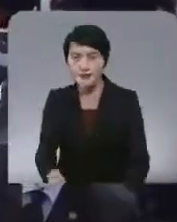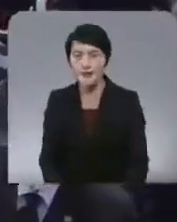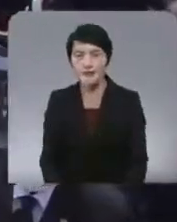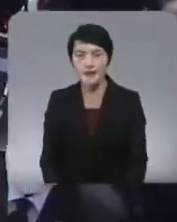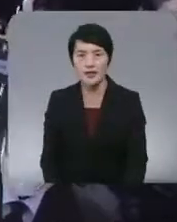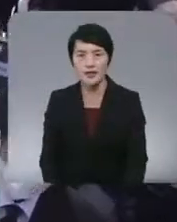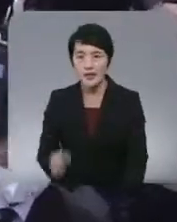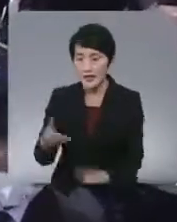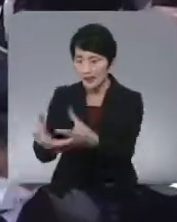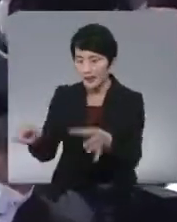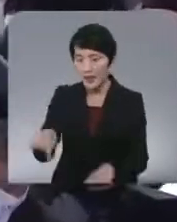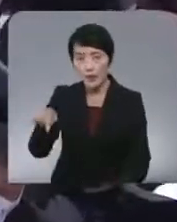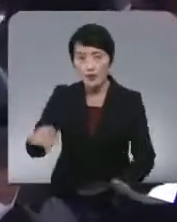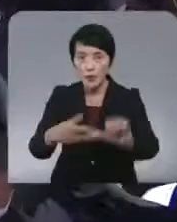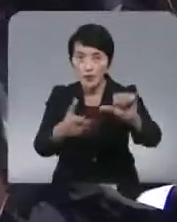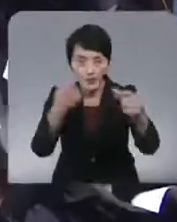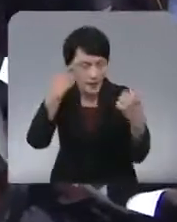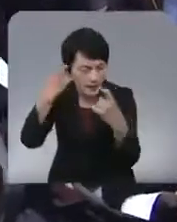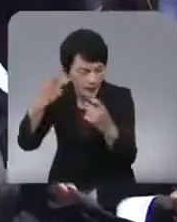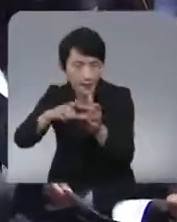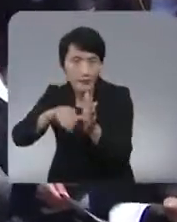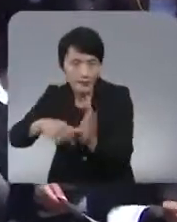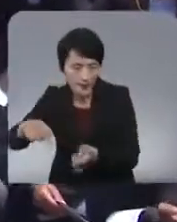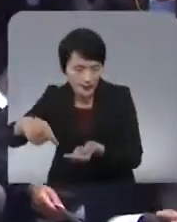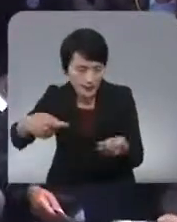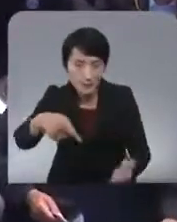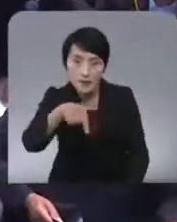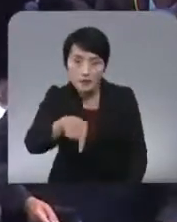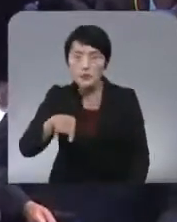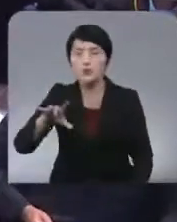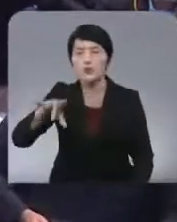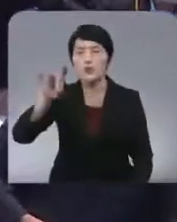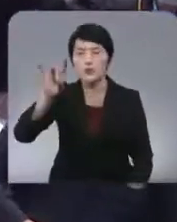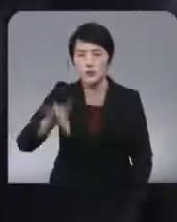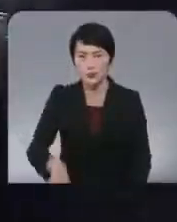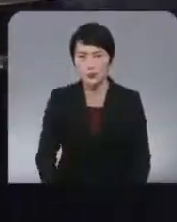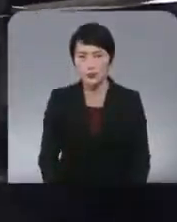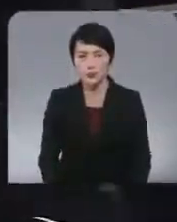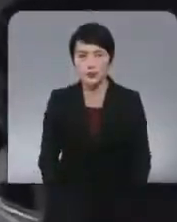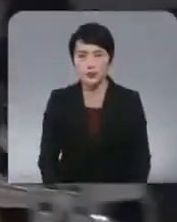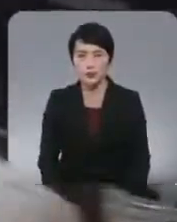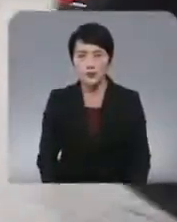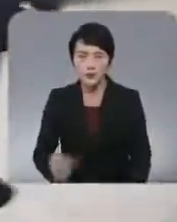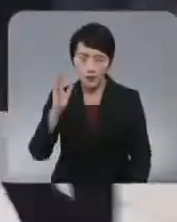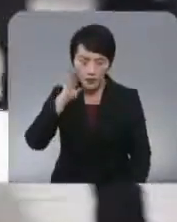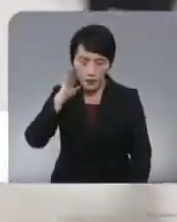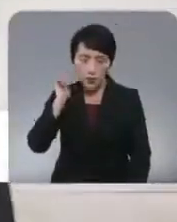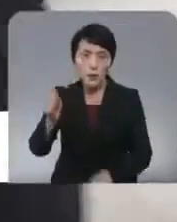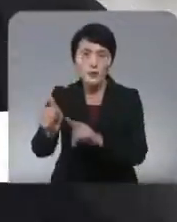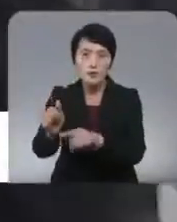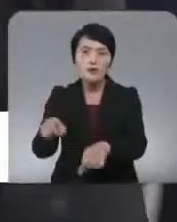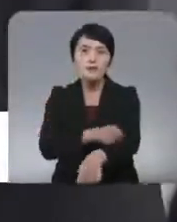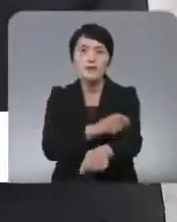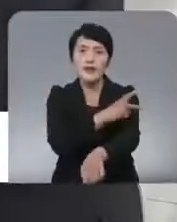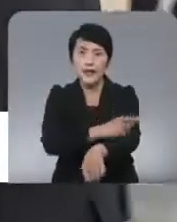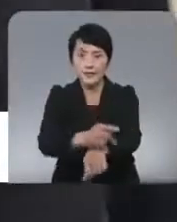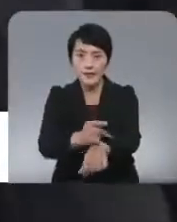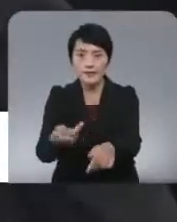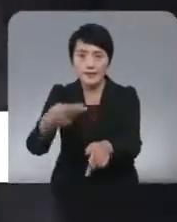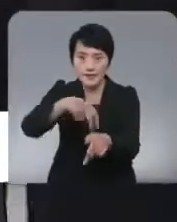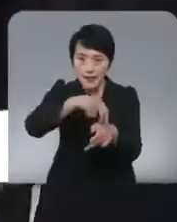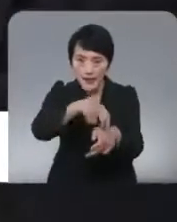menyanyikan lagu yang dibawa pemerintahan sebelumnya tidak dinyanyikan langsung oleh peserta namun oleh paduan suara dalam acara tersebut